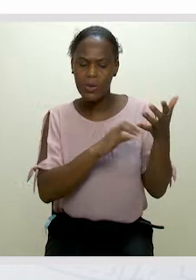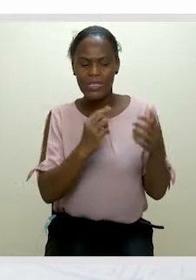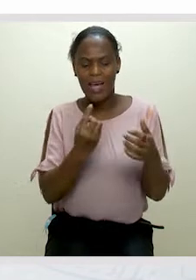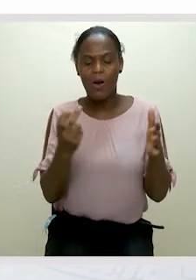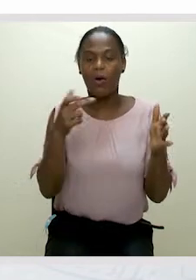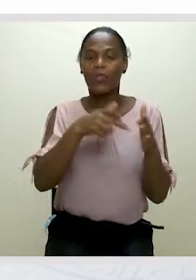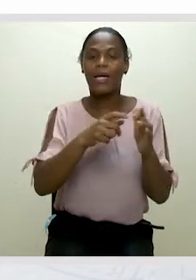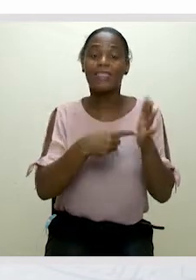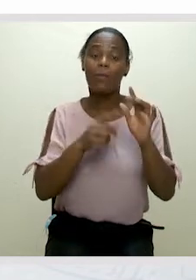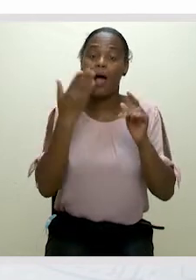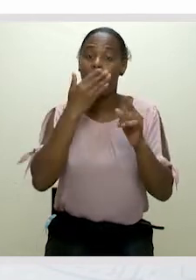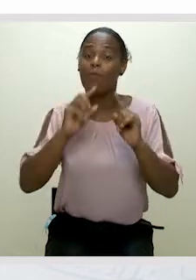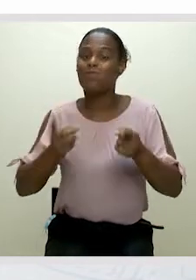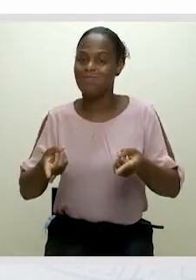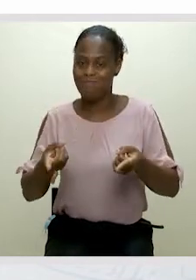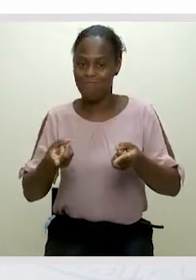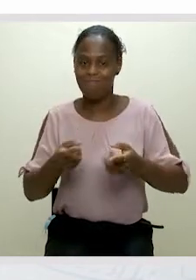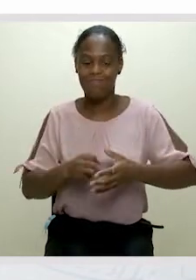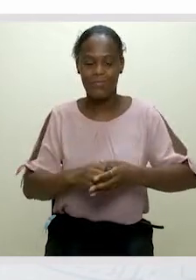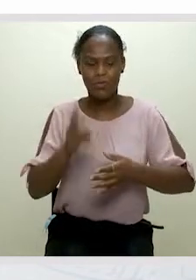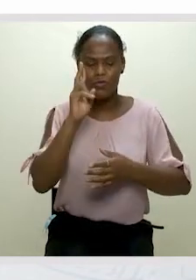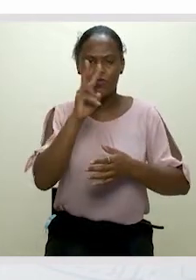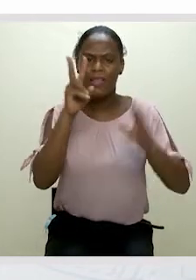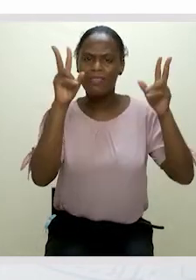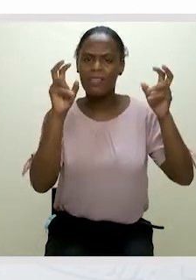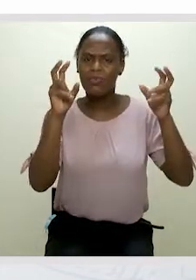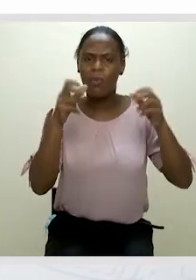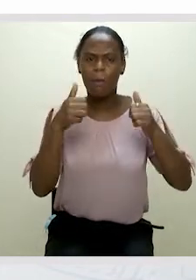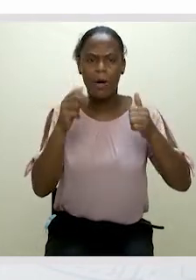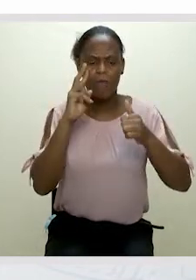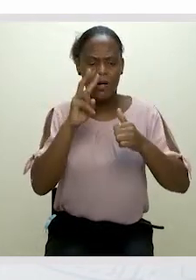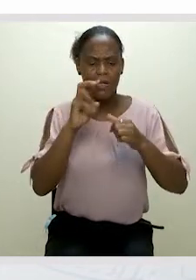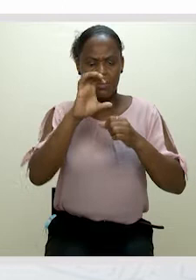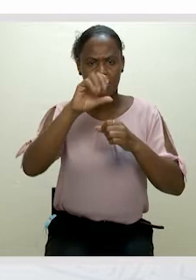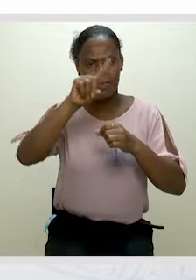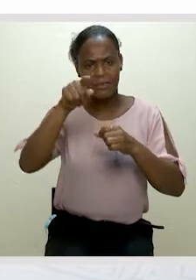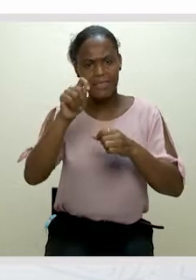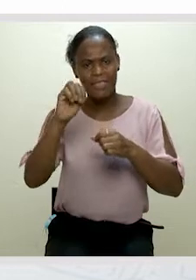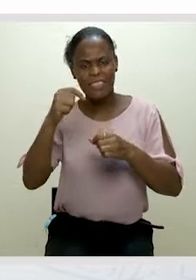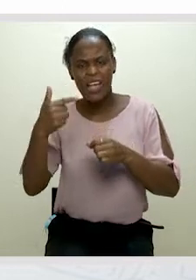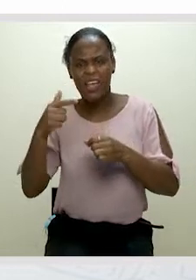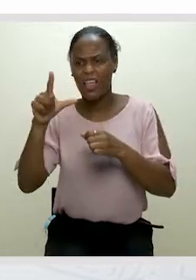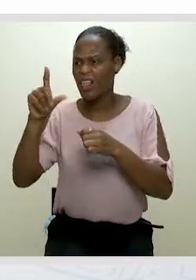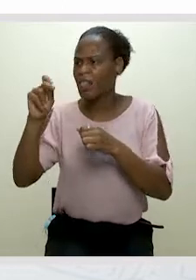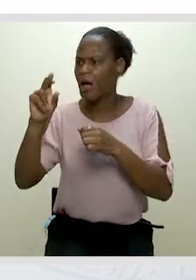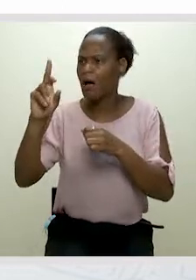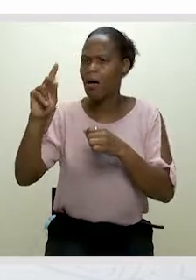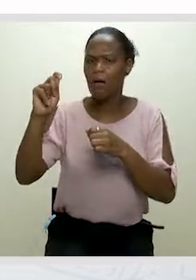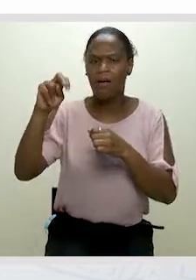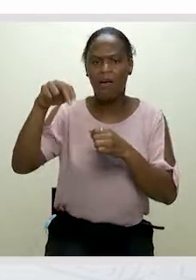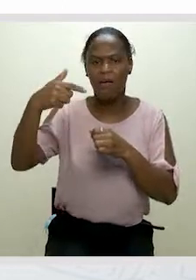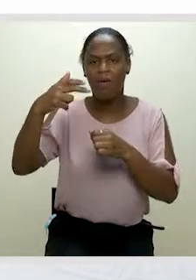rentrée ». Regardez bien le titre, « C'est la rentrée ». Qu'est-ce que c'est la rentrée? Vous